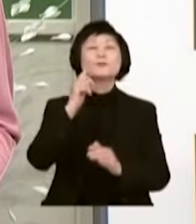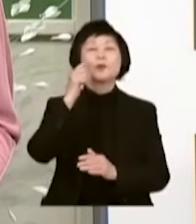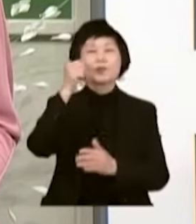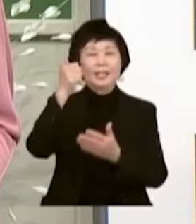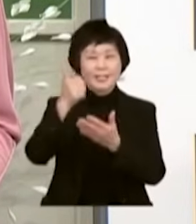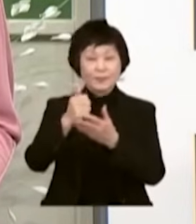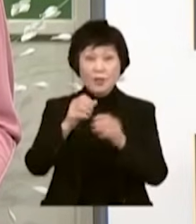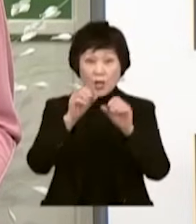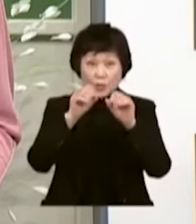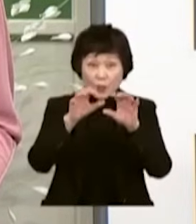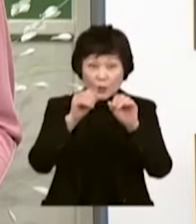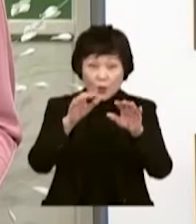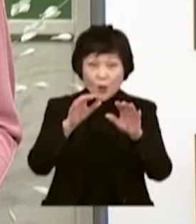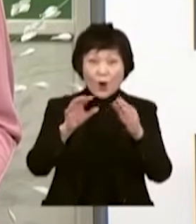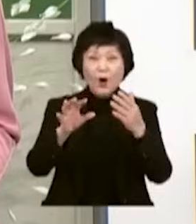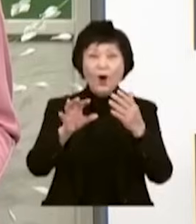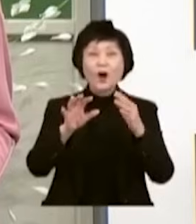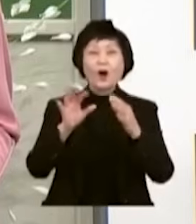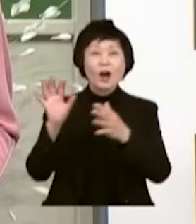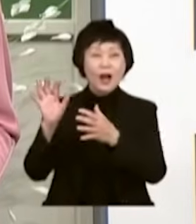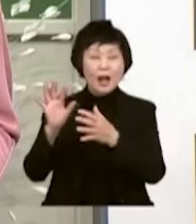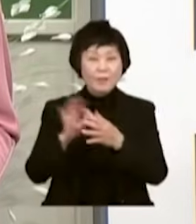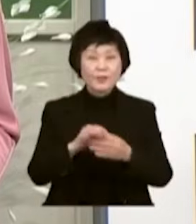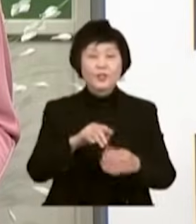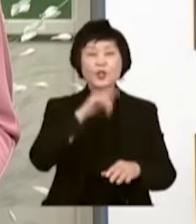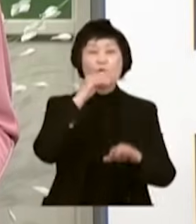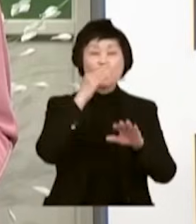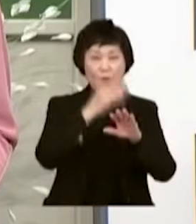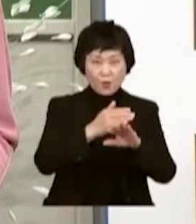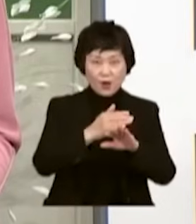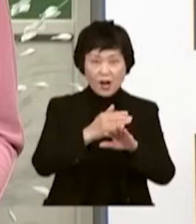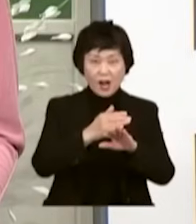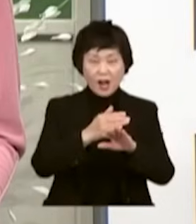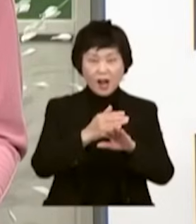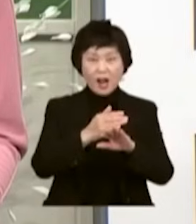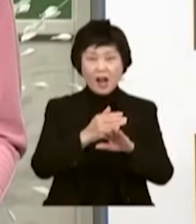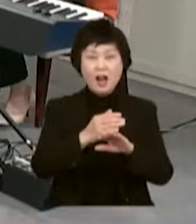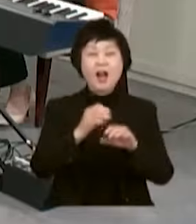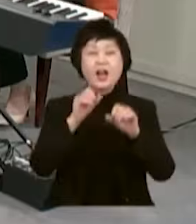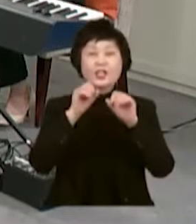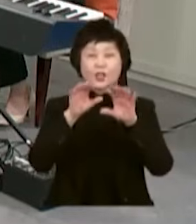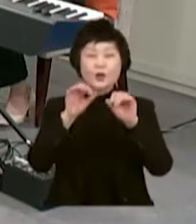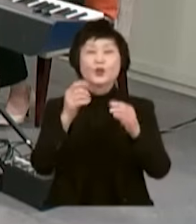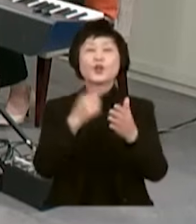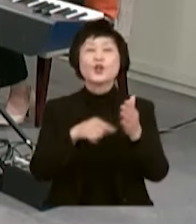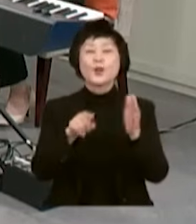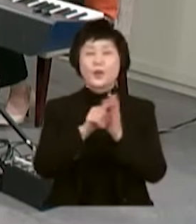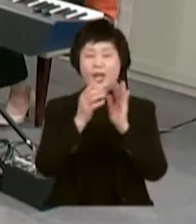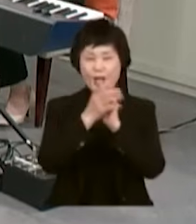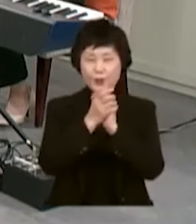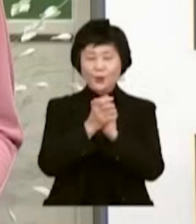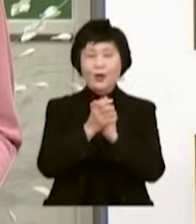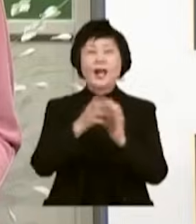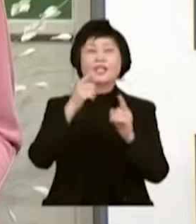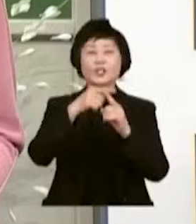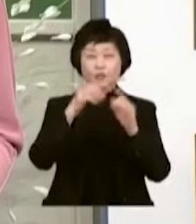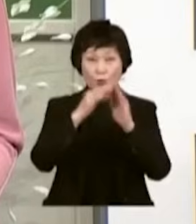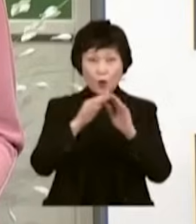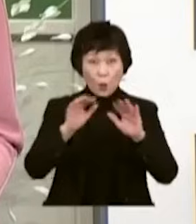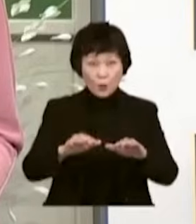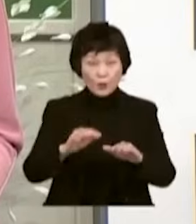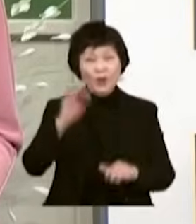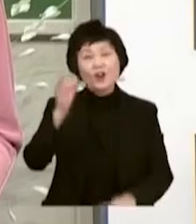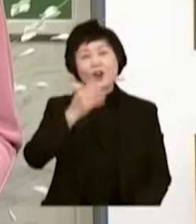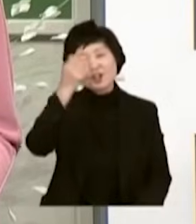전도하면서 온 성도가 북한 선교 비전을 품고 기도하시는 분들이거든요. 네. 오늘 그 얘기 좀 나누려고 그래요. 네. 성령의